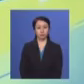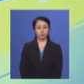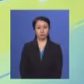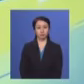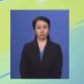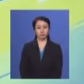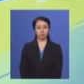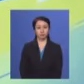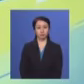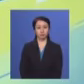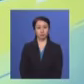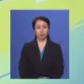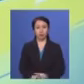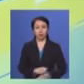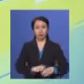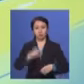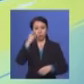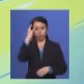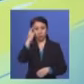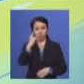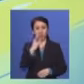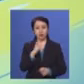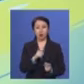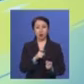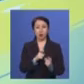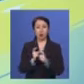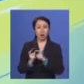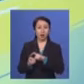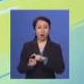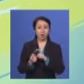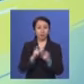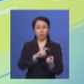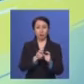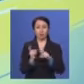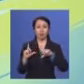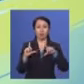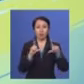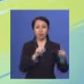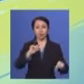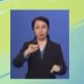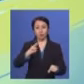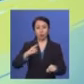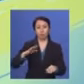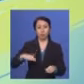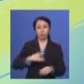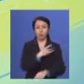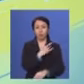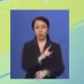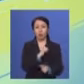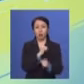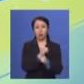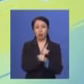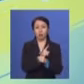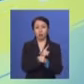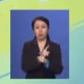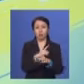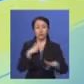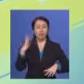Теперь новости спорта. Сборная Казахстана по греко-римской борьбе отправилась на первые после ослабления ограничительных